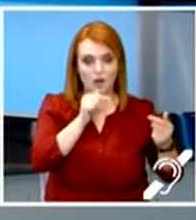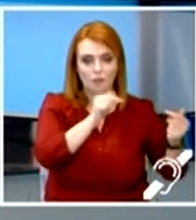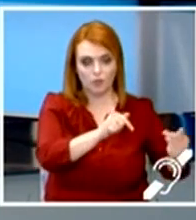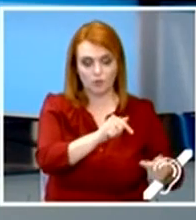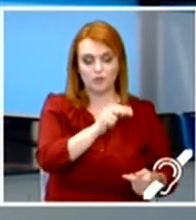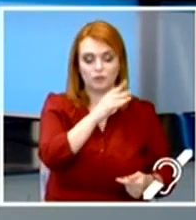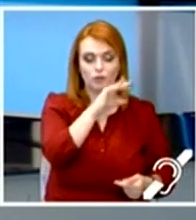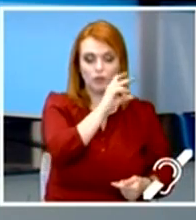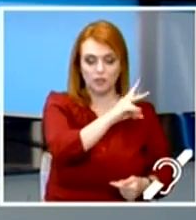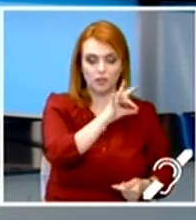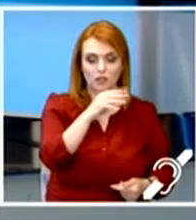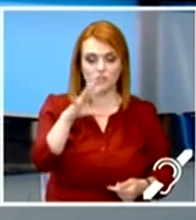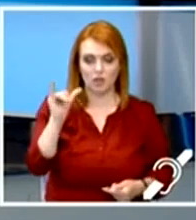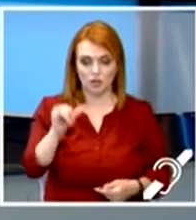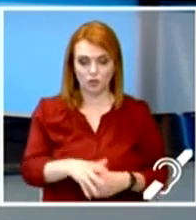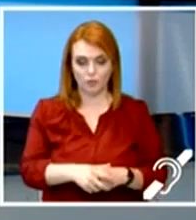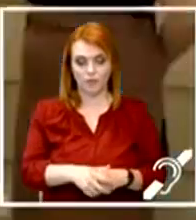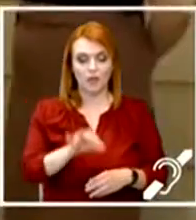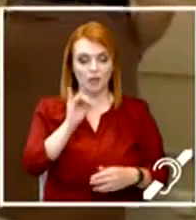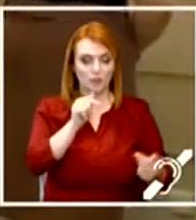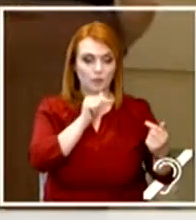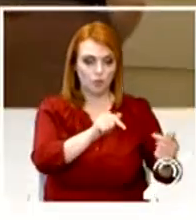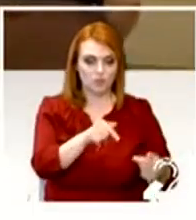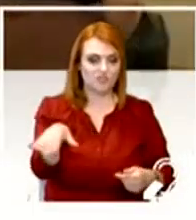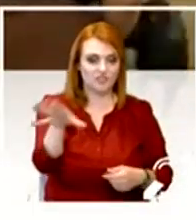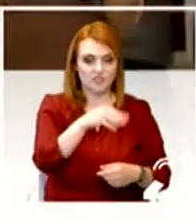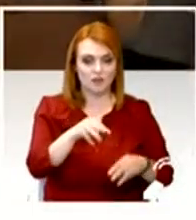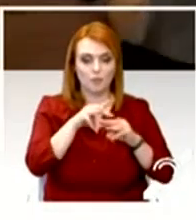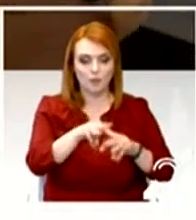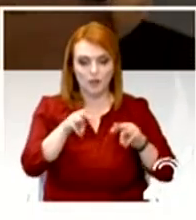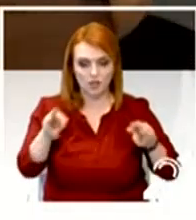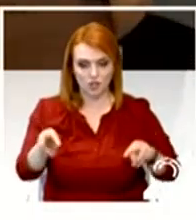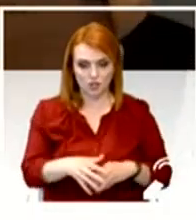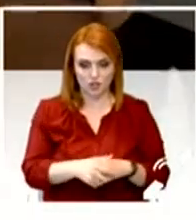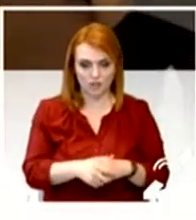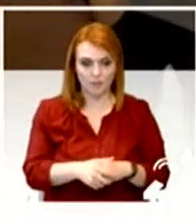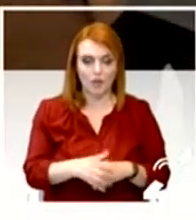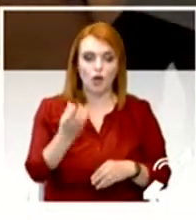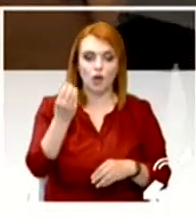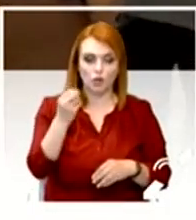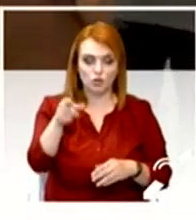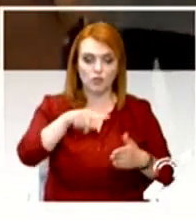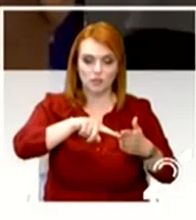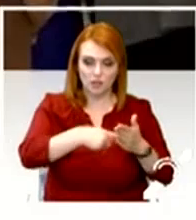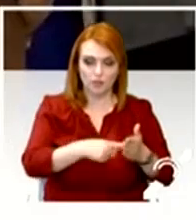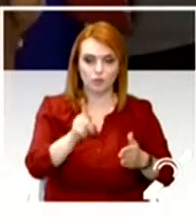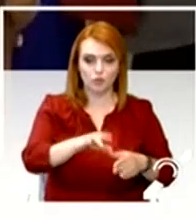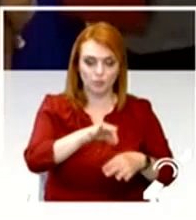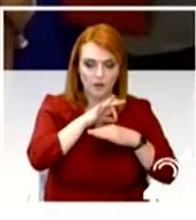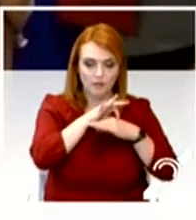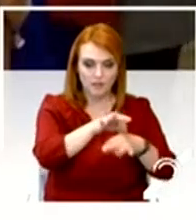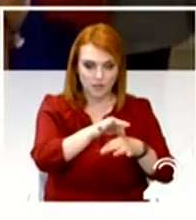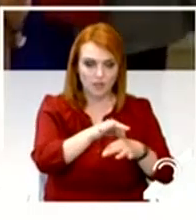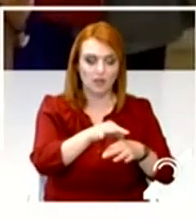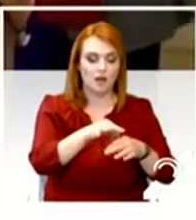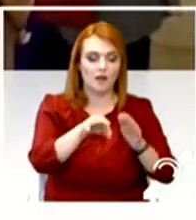Recean și, în plus, cer și alegeri anticipate. Parlamentarii opoziției, susținuți de Igor Dodon, acuză executivul de incompetență